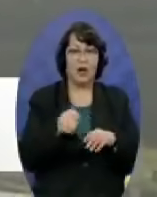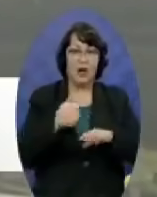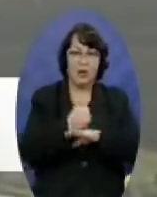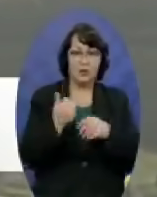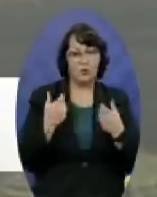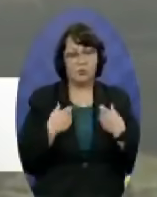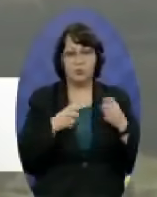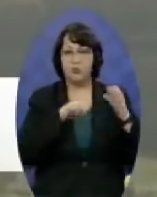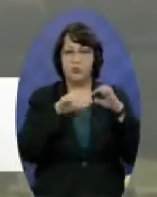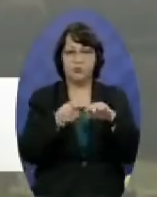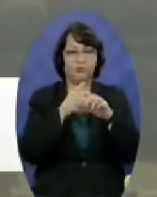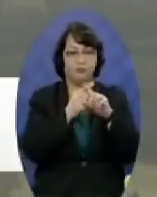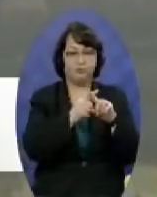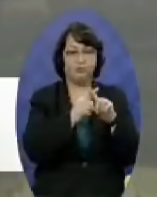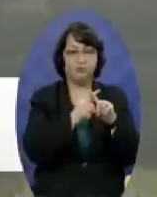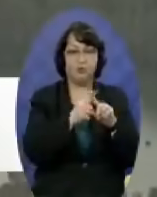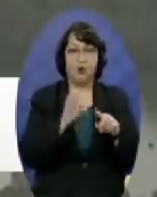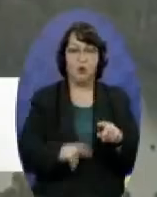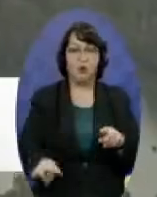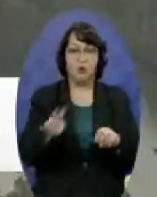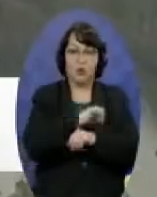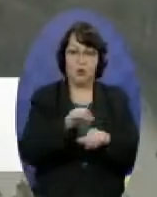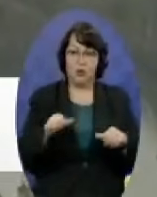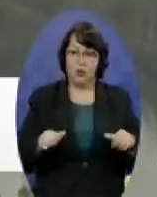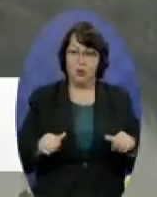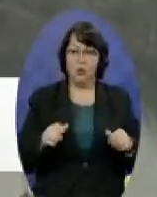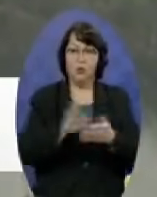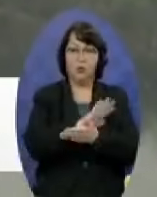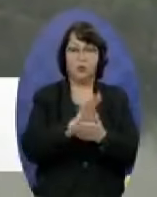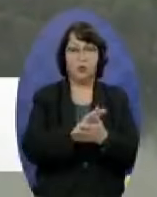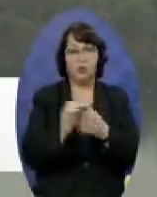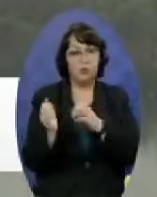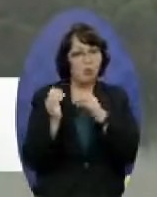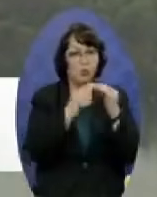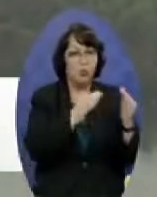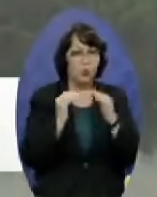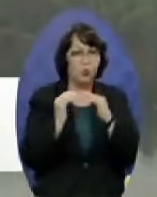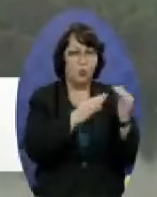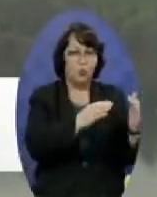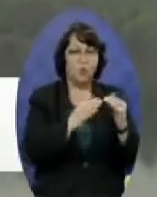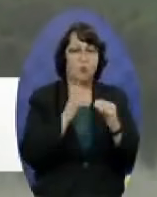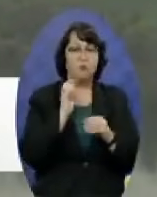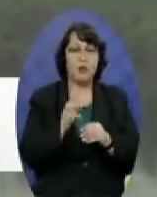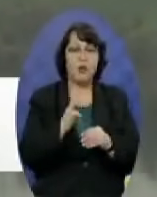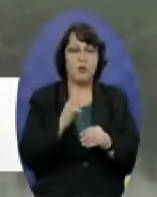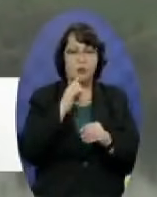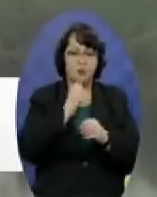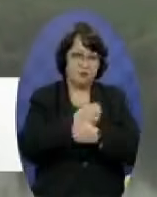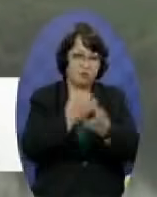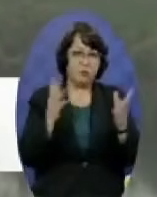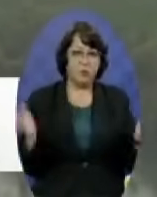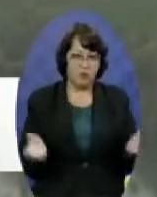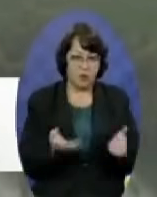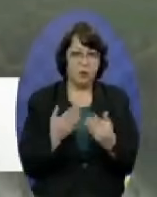хаалттай бүс болоод байгаа юм. За орон нутгийн оршин суугчдад харин шуурхай нүүлгэн шилжүүлэх ажиллагаанд бэлэн байхыг уриалж байна.